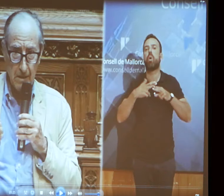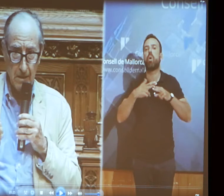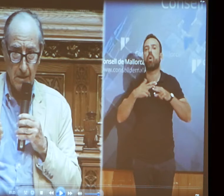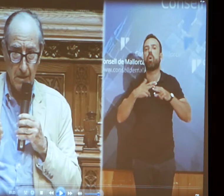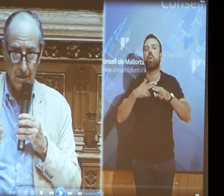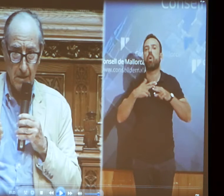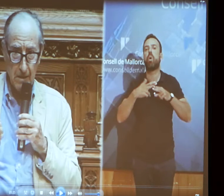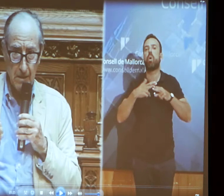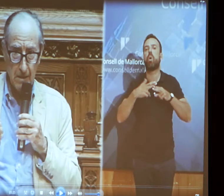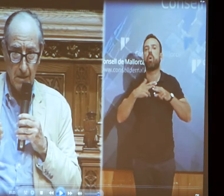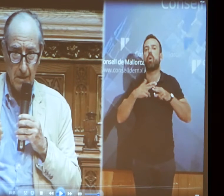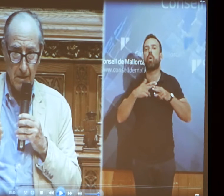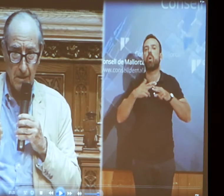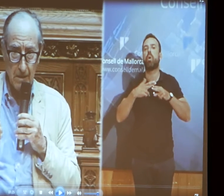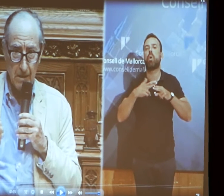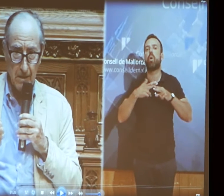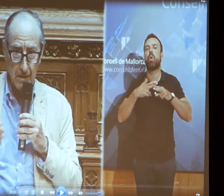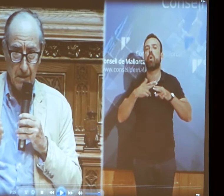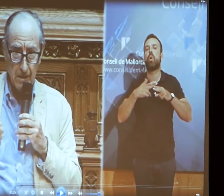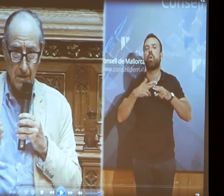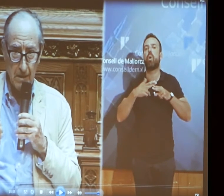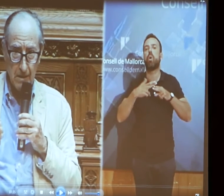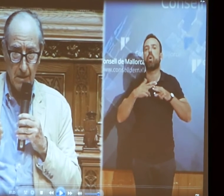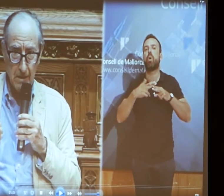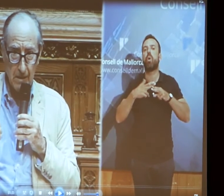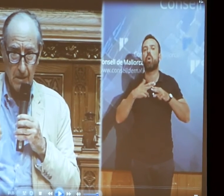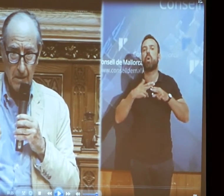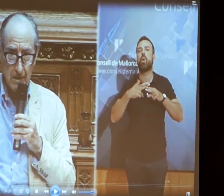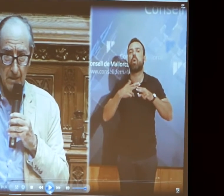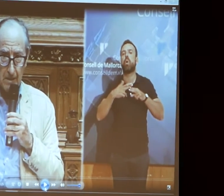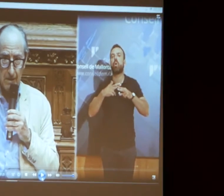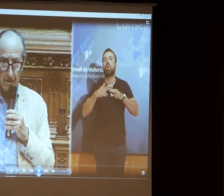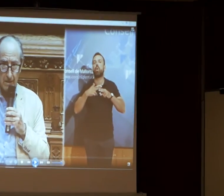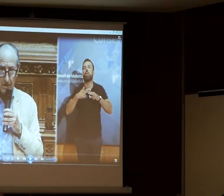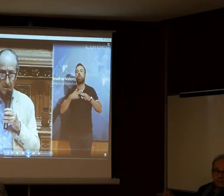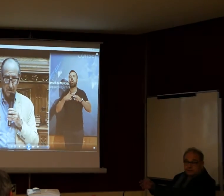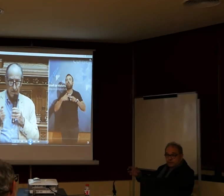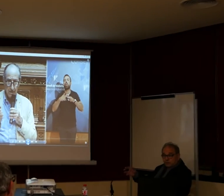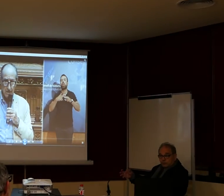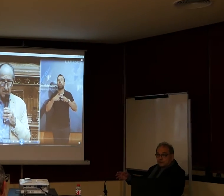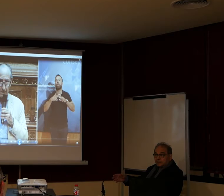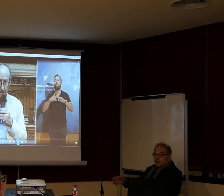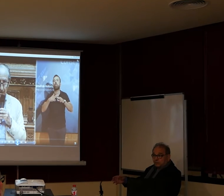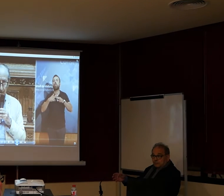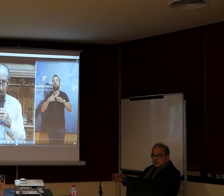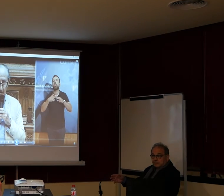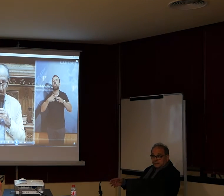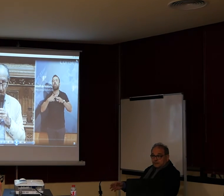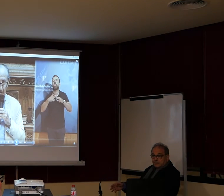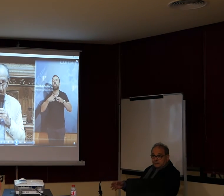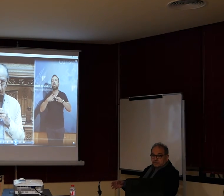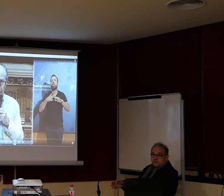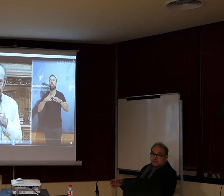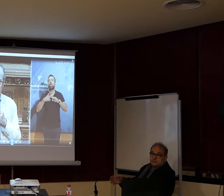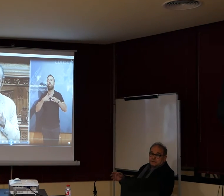Hem vist que ha dit que les reformes que han fet, que s'ho començaran a aplicar a partir del 2019, a partir de l'any